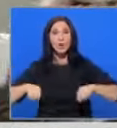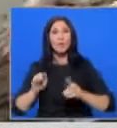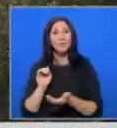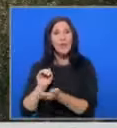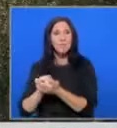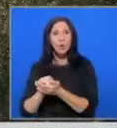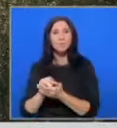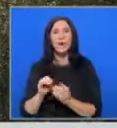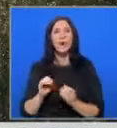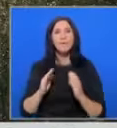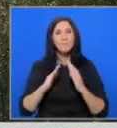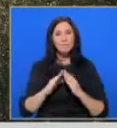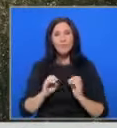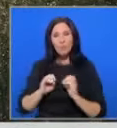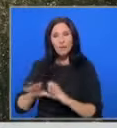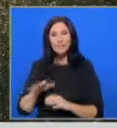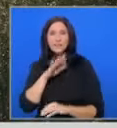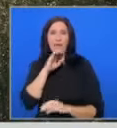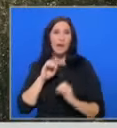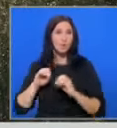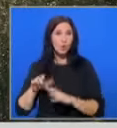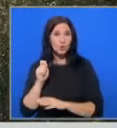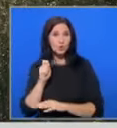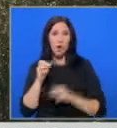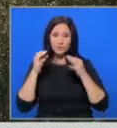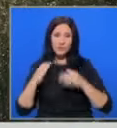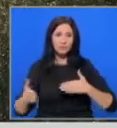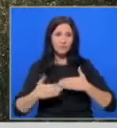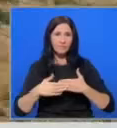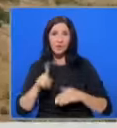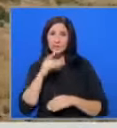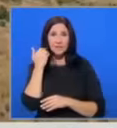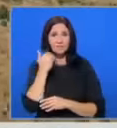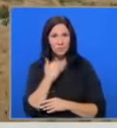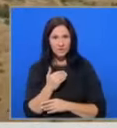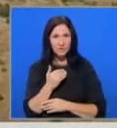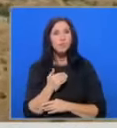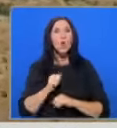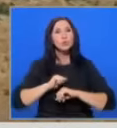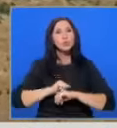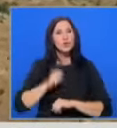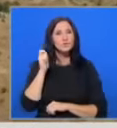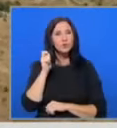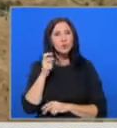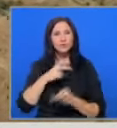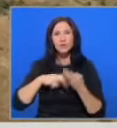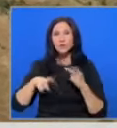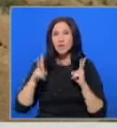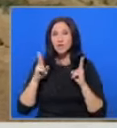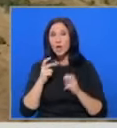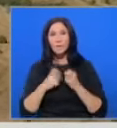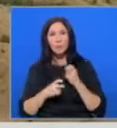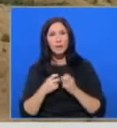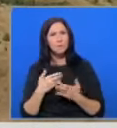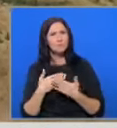за битови отпадъци, а старото сметище на Кюстендил официално е затворено и вече не се използва. От общината в Кюстендил в търсене на решение на